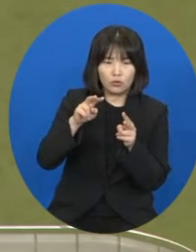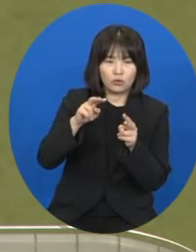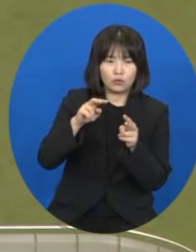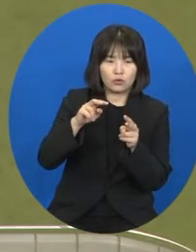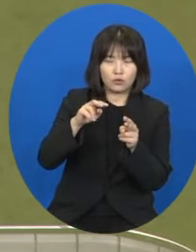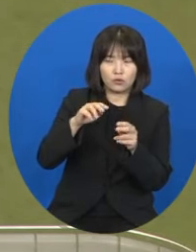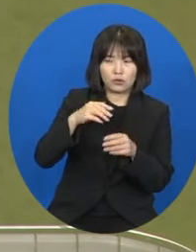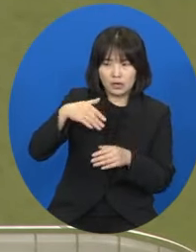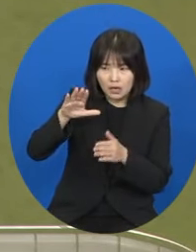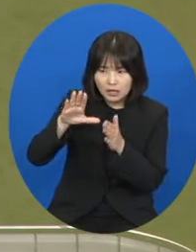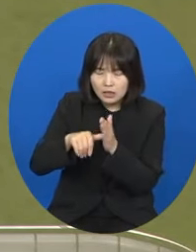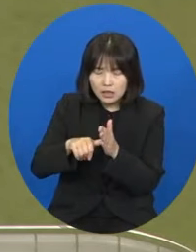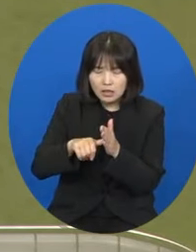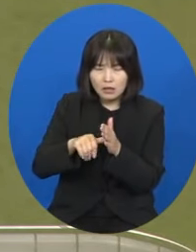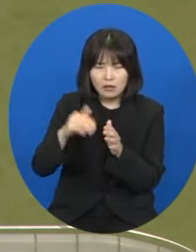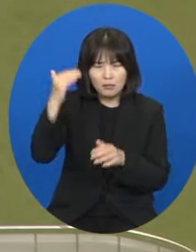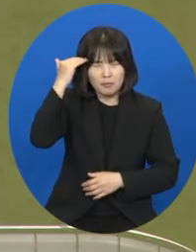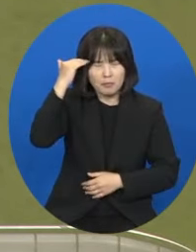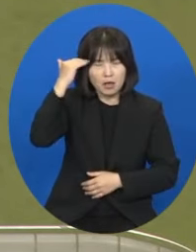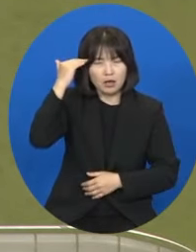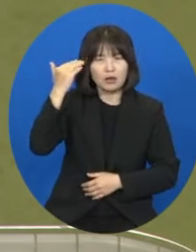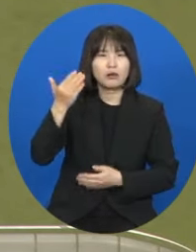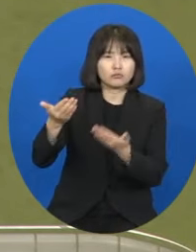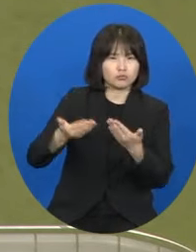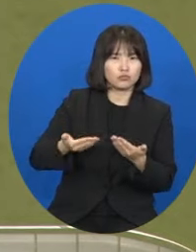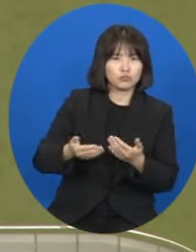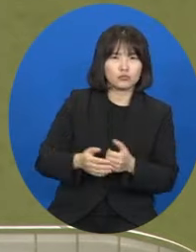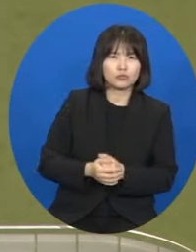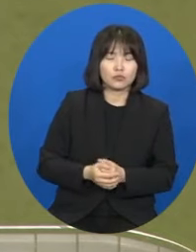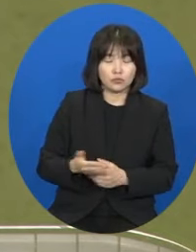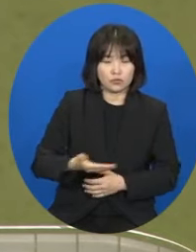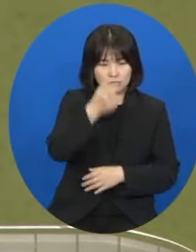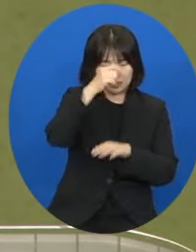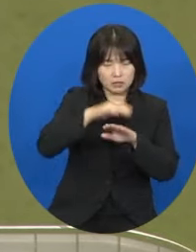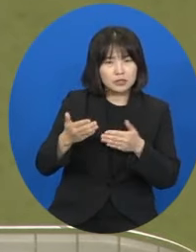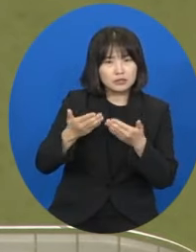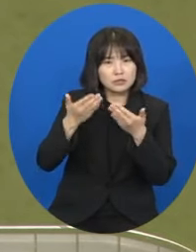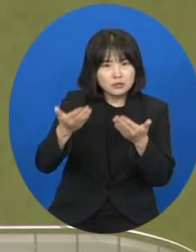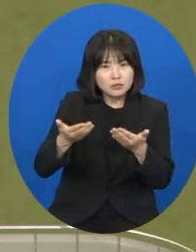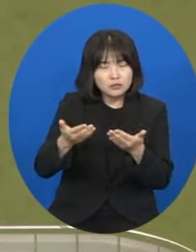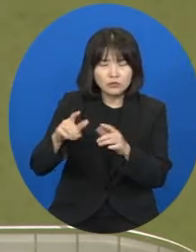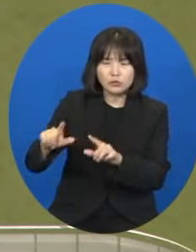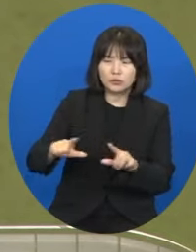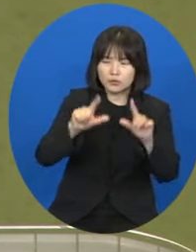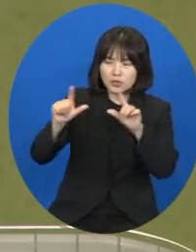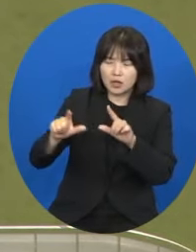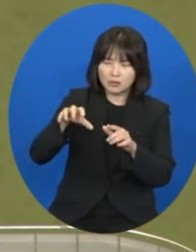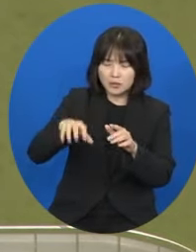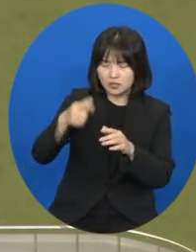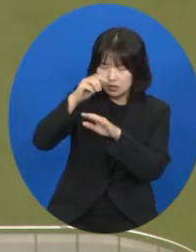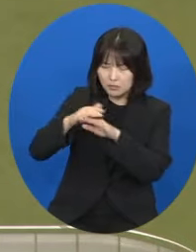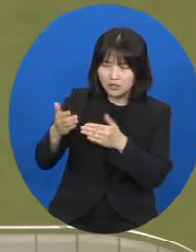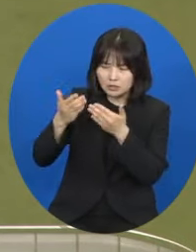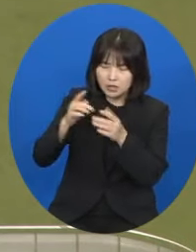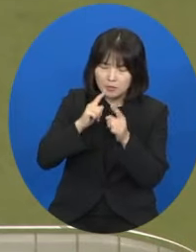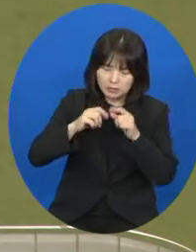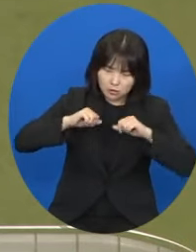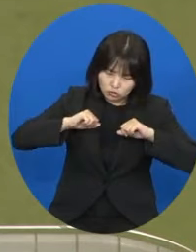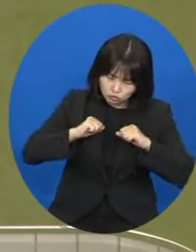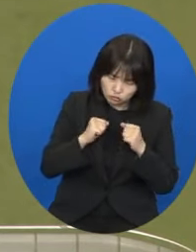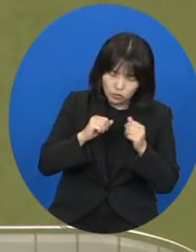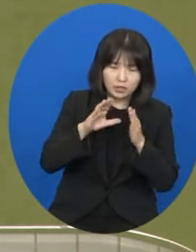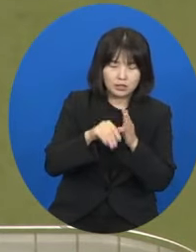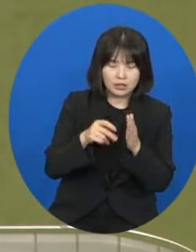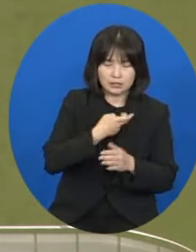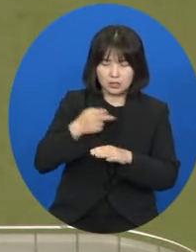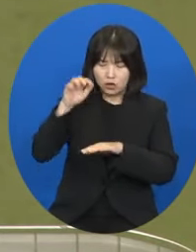못하게 하려고 방해를 하실 거예요. 여러분들이 예배를 드리거나 또한 삶의 예배를 드리거나 말씀에 순종하려 하거나